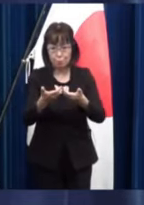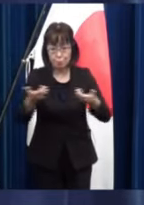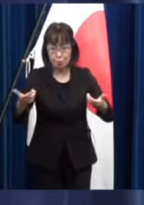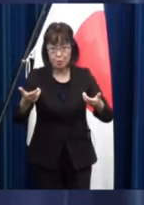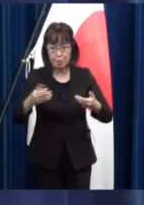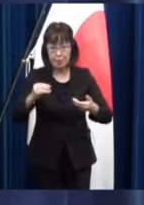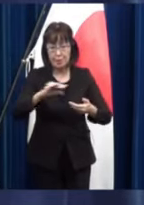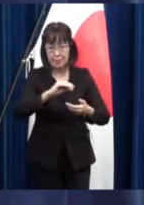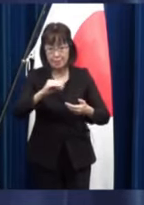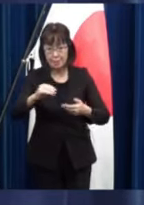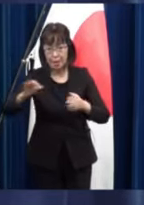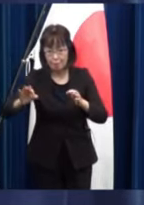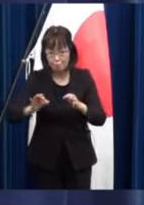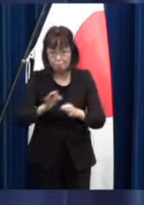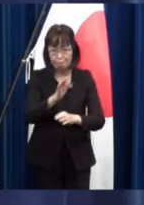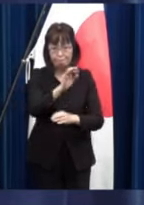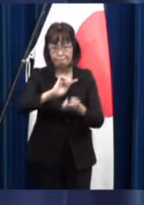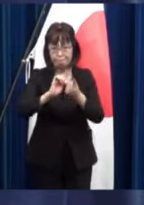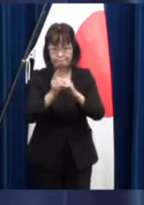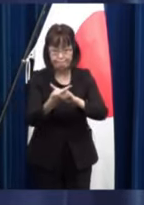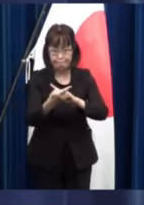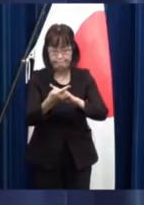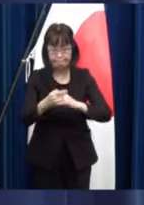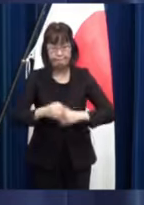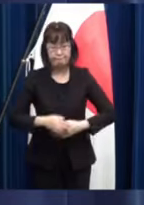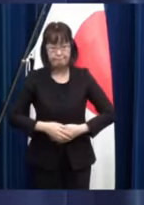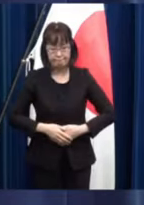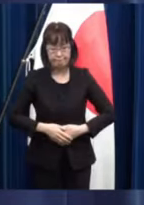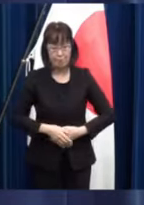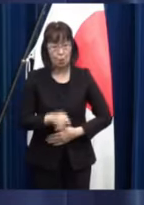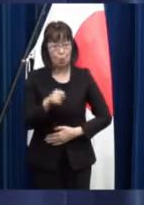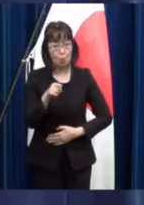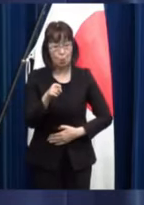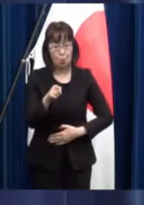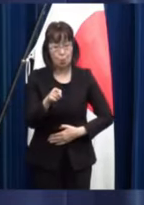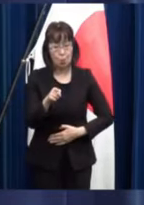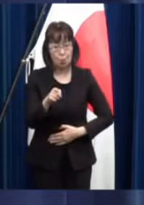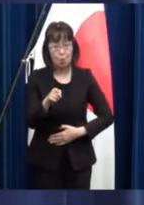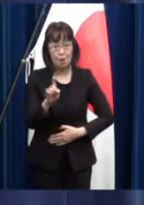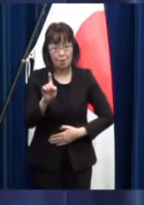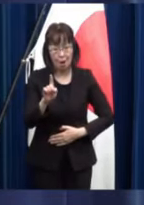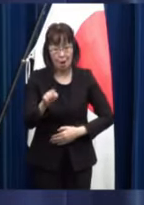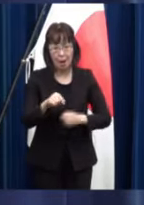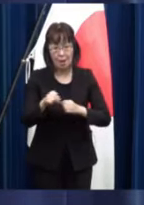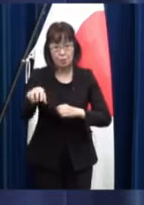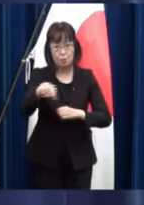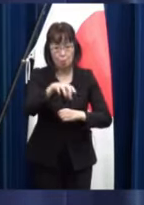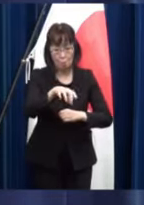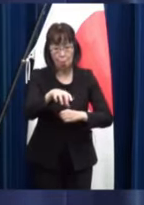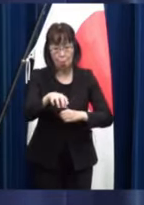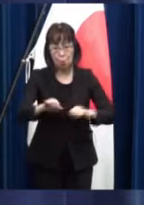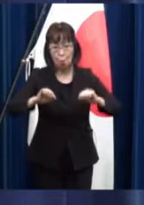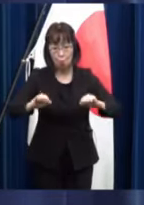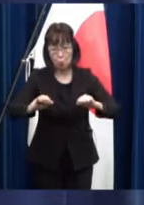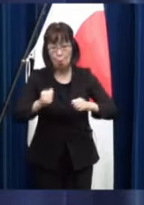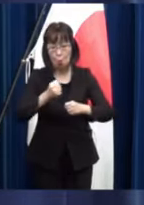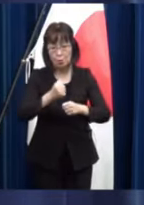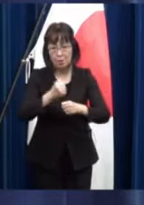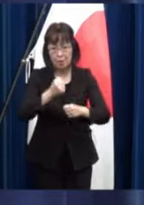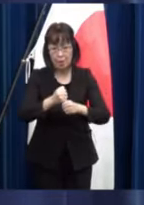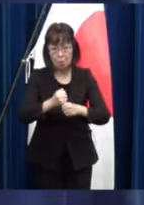上昇に転じたことであります。これは地方創生の切り札である外国人観光